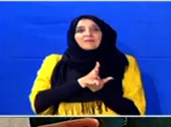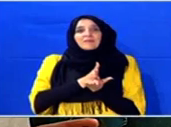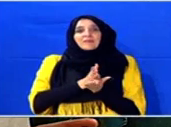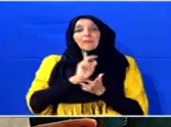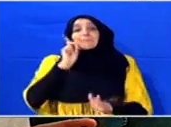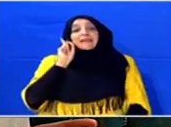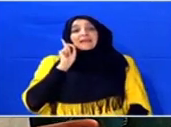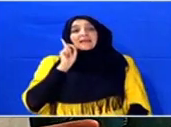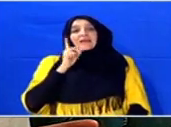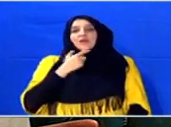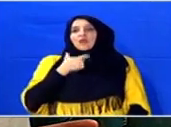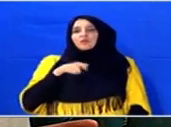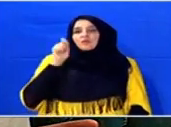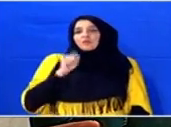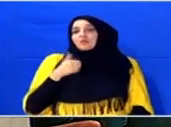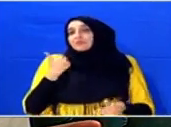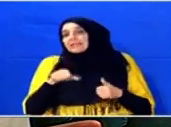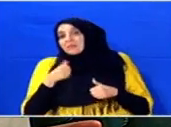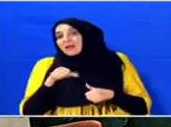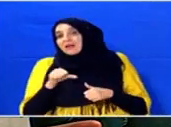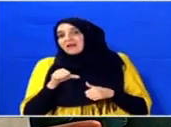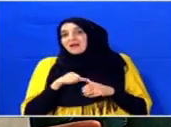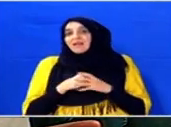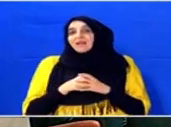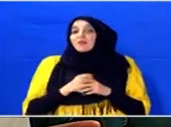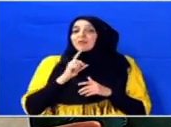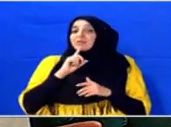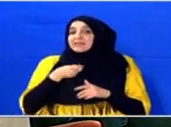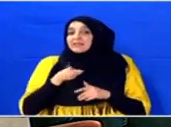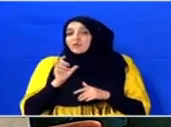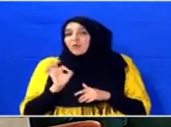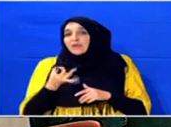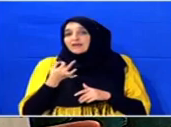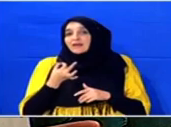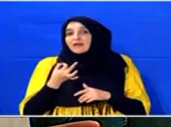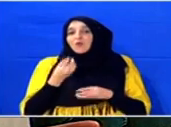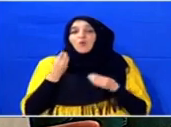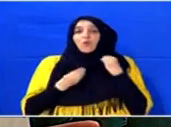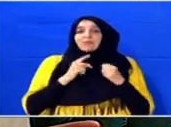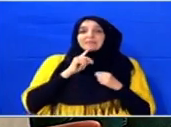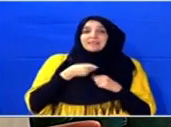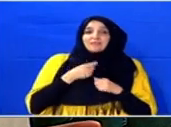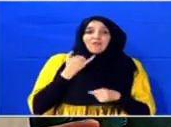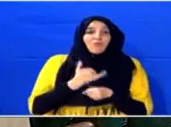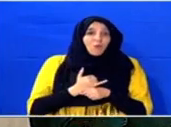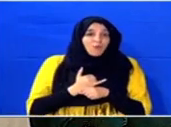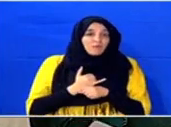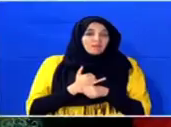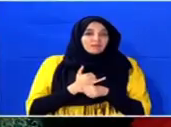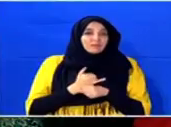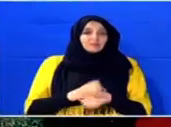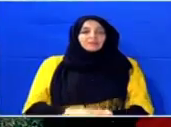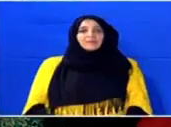الحاكم قد يقضي بالحق وقد يقضي بغيره